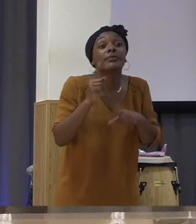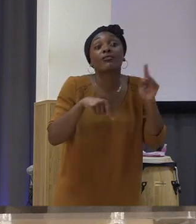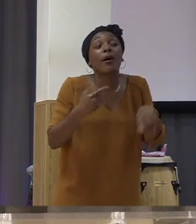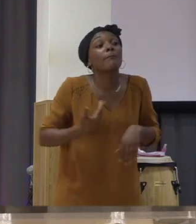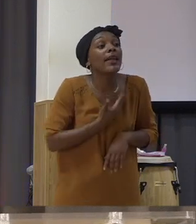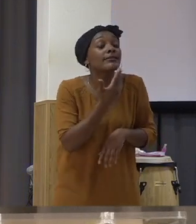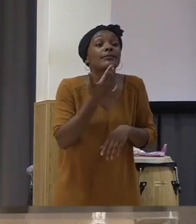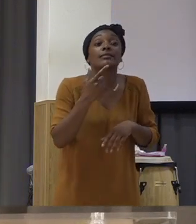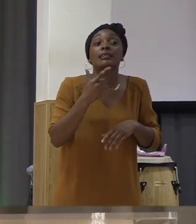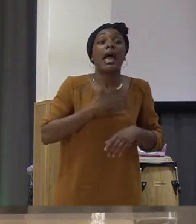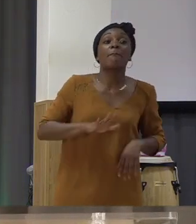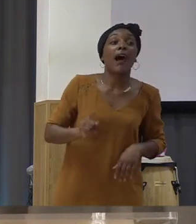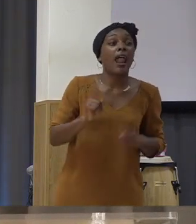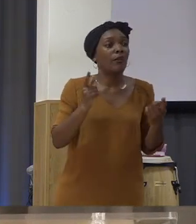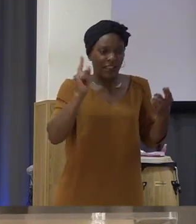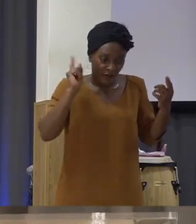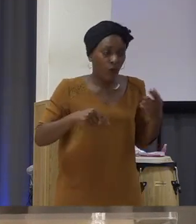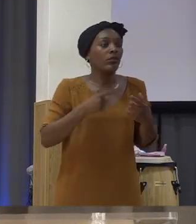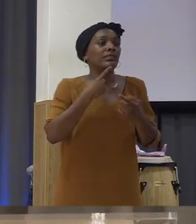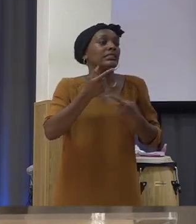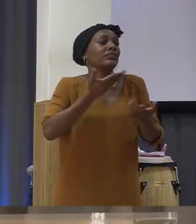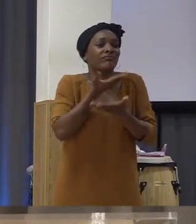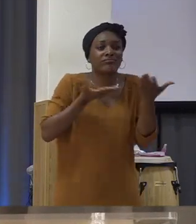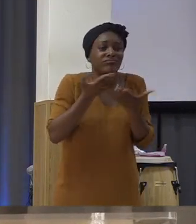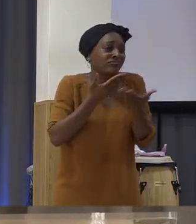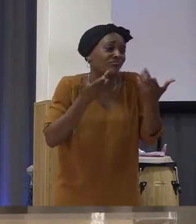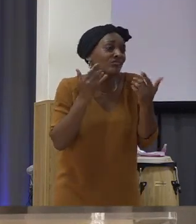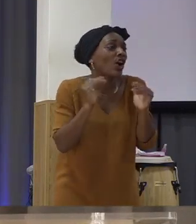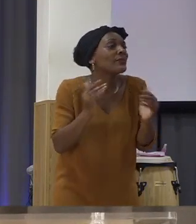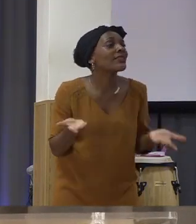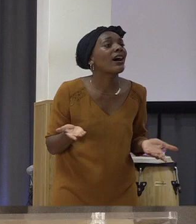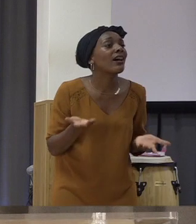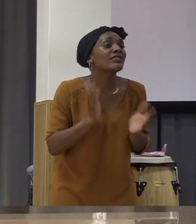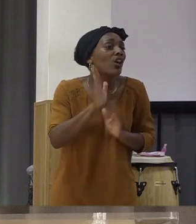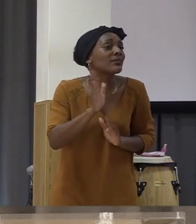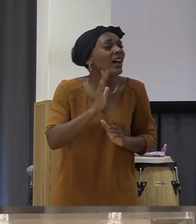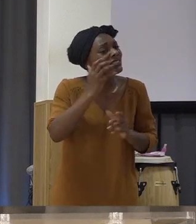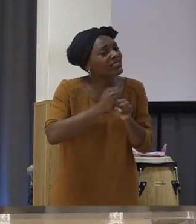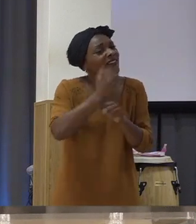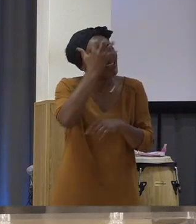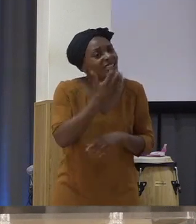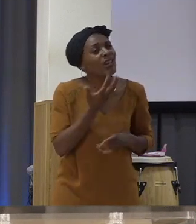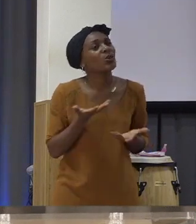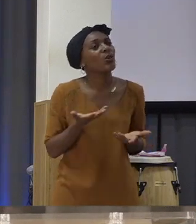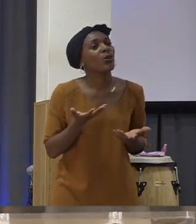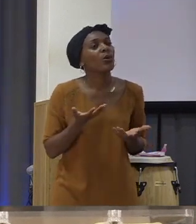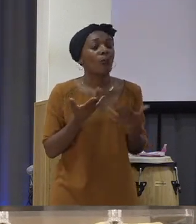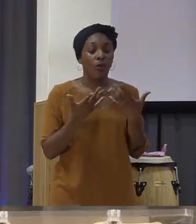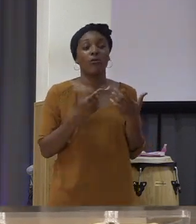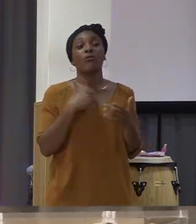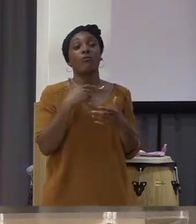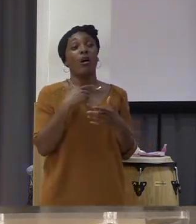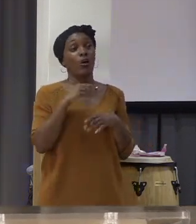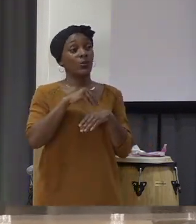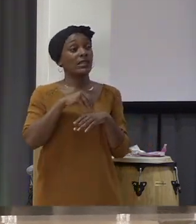pas, mais de dire ce qui doit être dit quand ça doit être dit. C'est un travail sérieux. Et puis quelques années